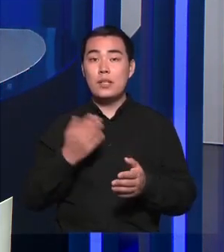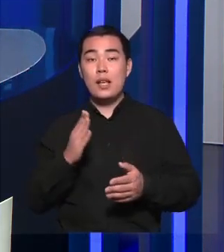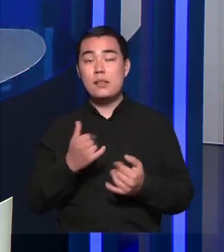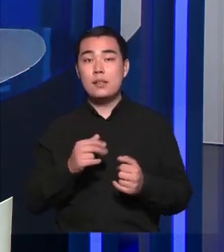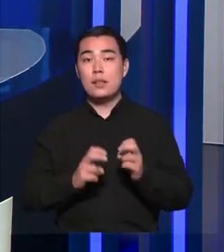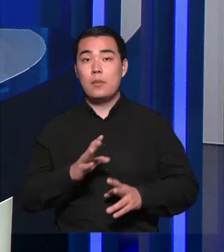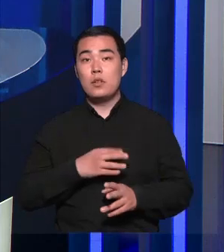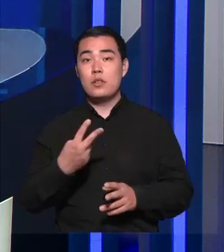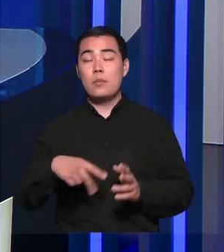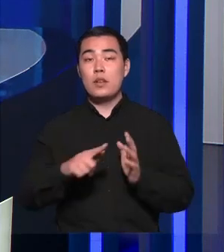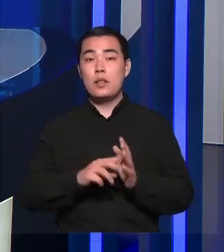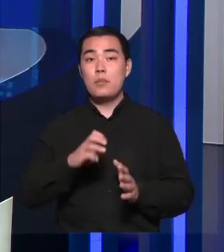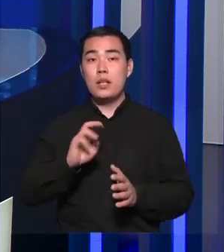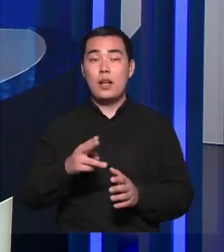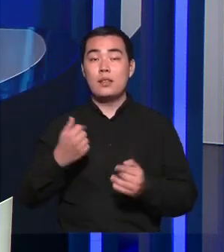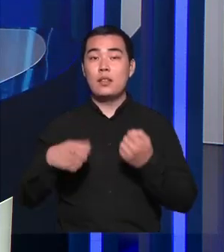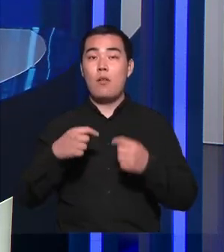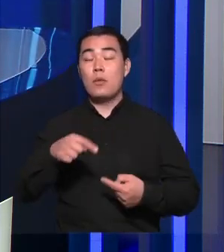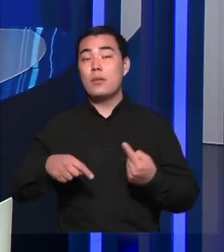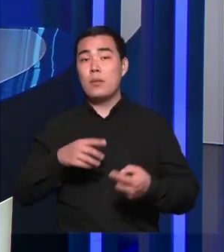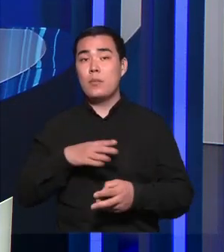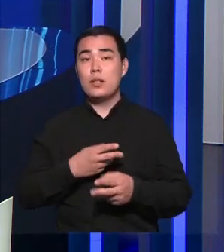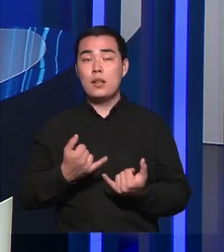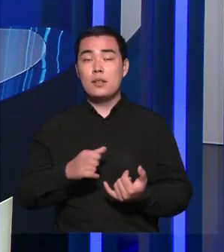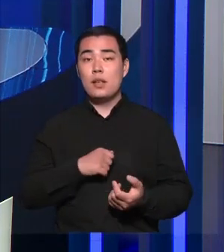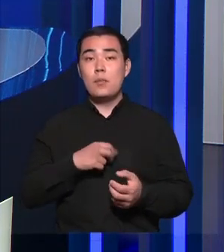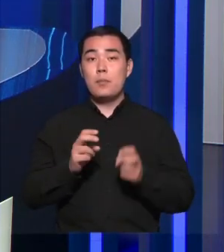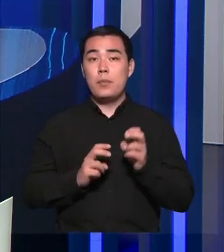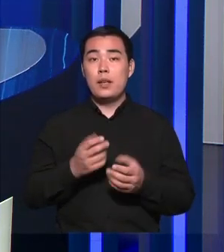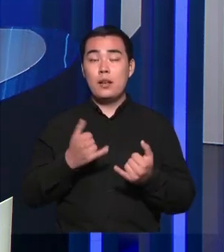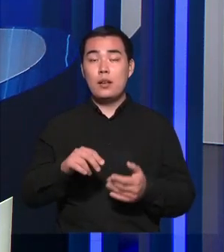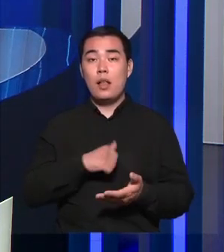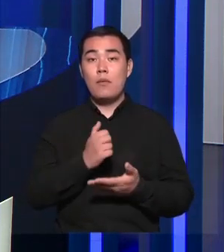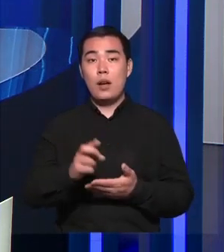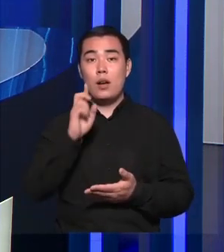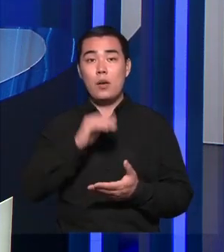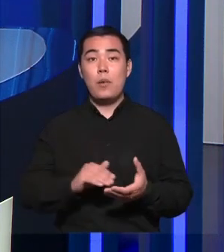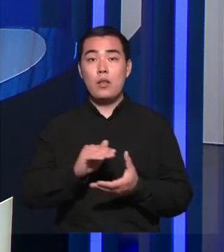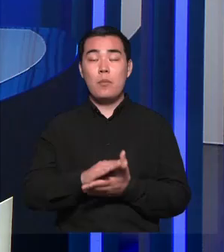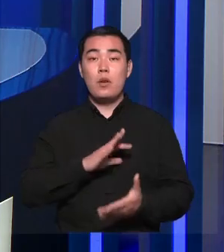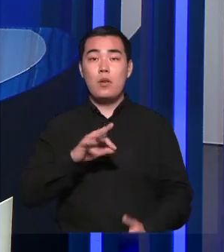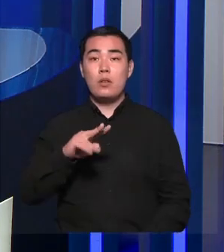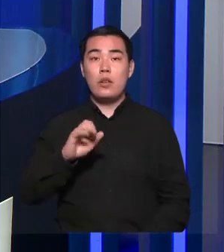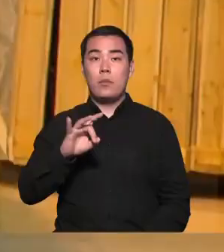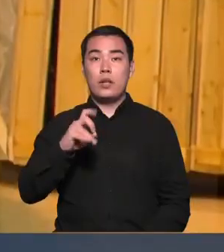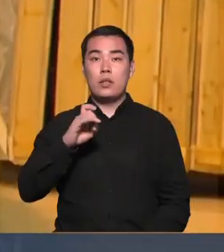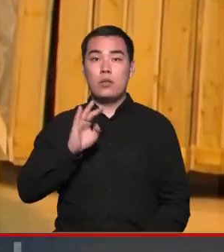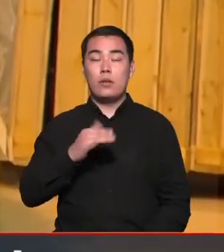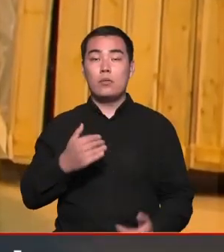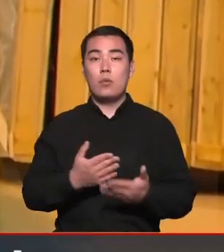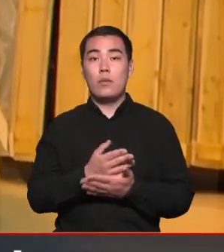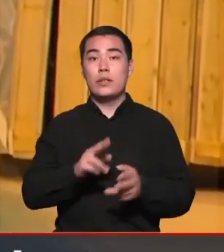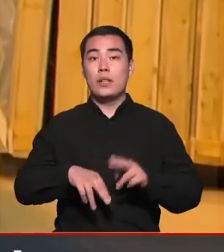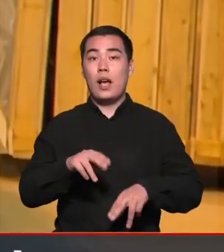бәрі 27 миллиард теңгеге саудаланған. Кәсіпорынның жұмысымен бүгін үкімет басшысы танысты. Олжас Бектенов жаңадан салынып